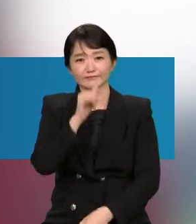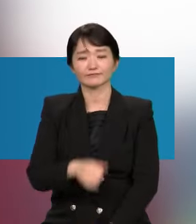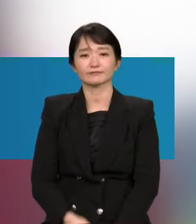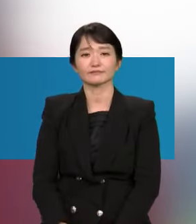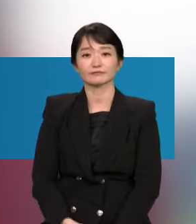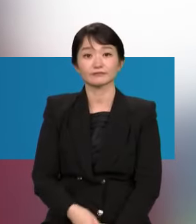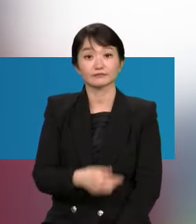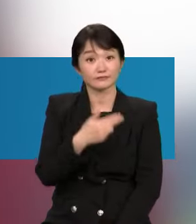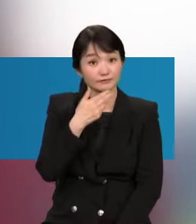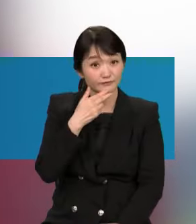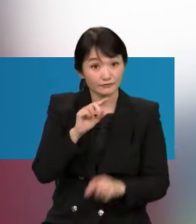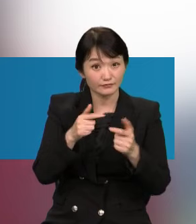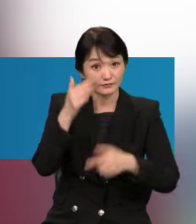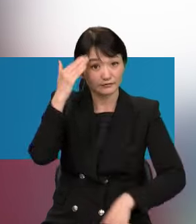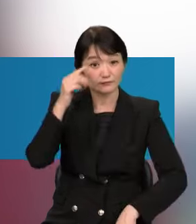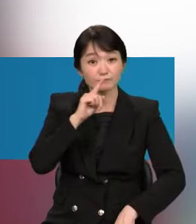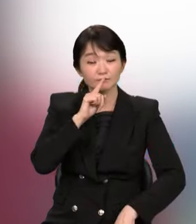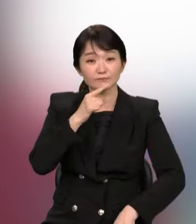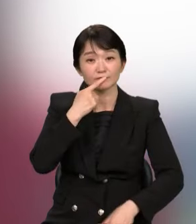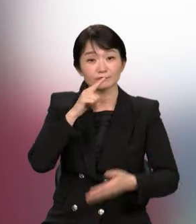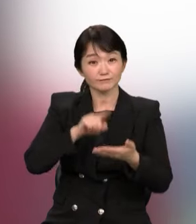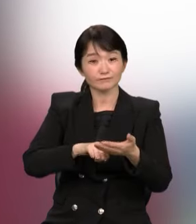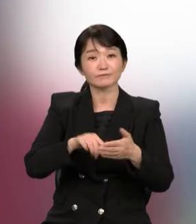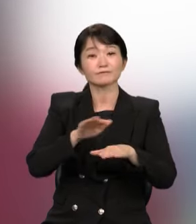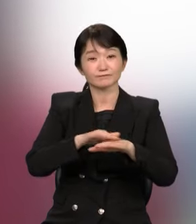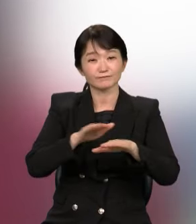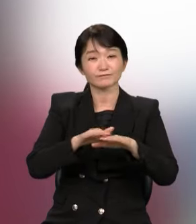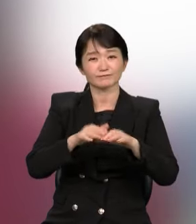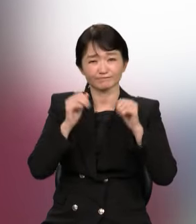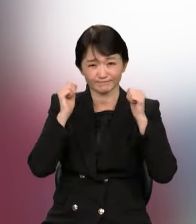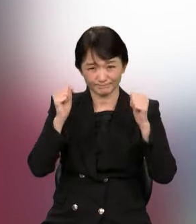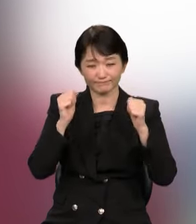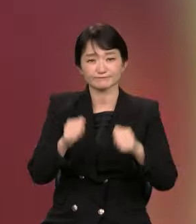않았습니다. 이건 영어가 아니라 우리말로 쉽게 풀어냈네요.